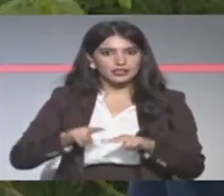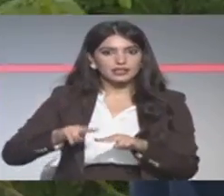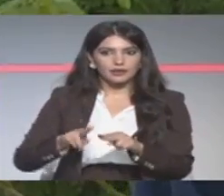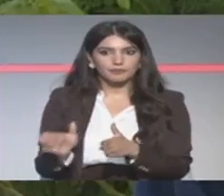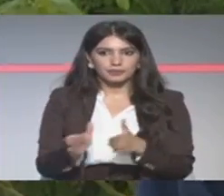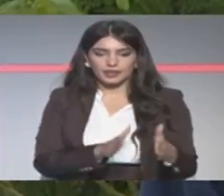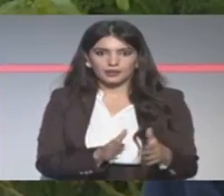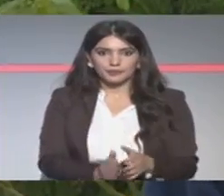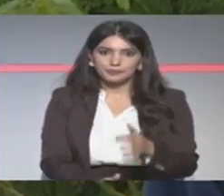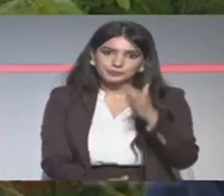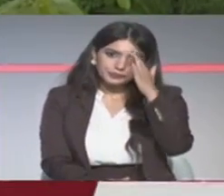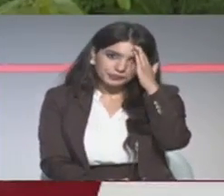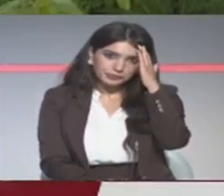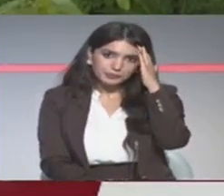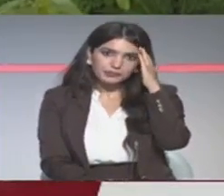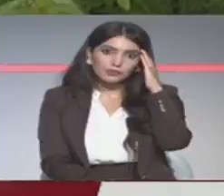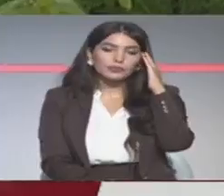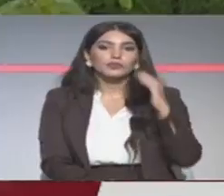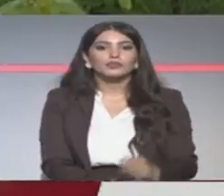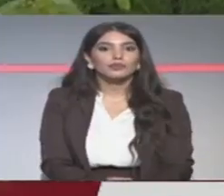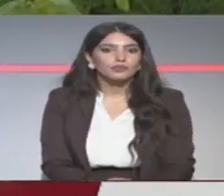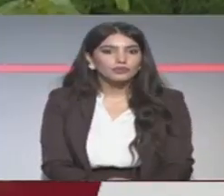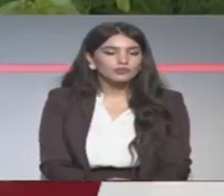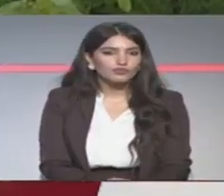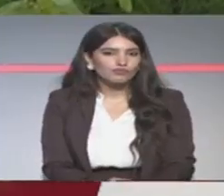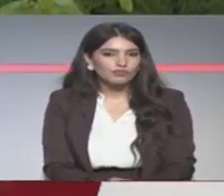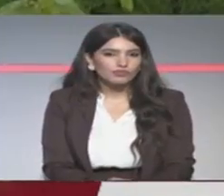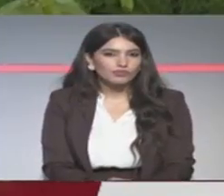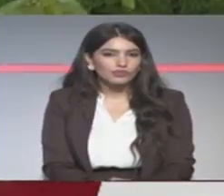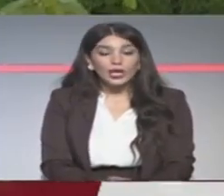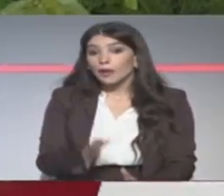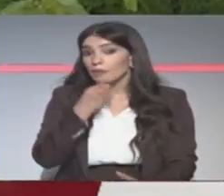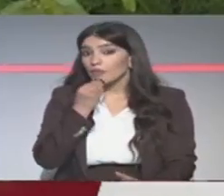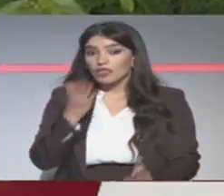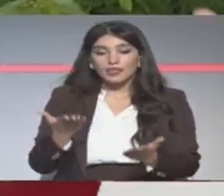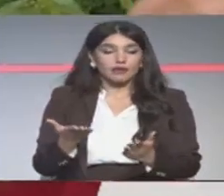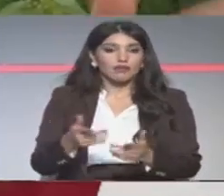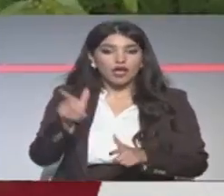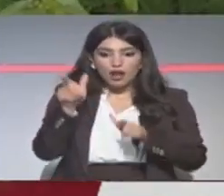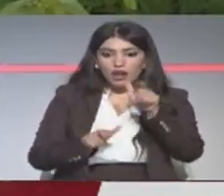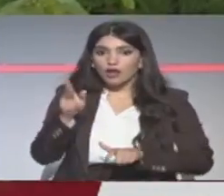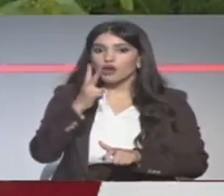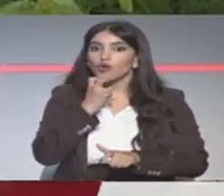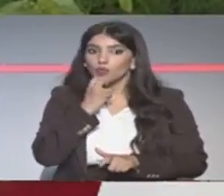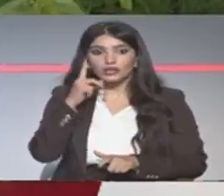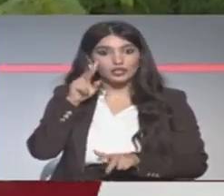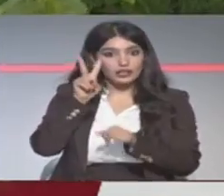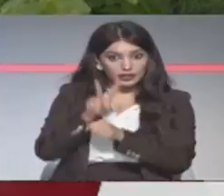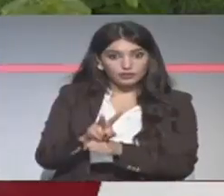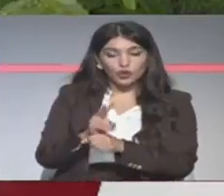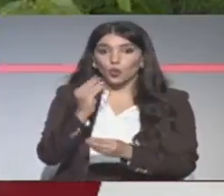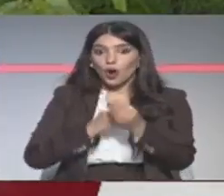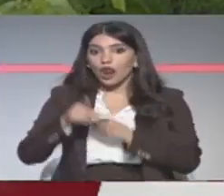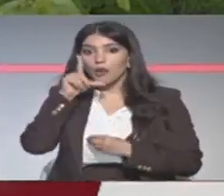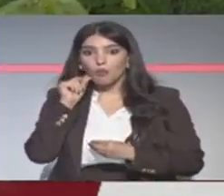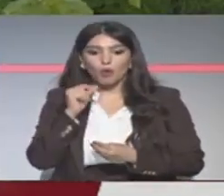ناجعين أكثر، باش سواء كان معناها المستهلك ولا الولي المسؤول عن المستهلك، نجم يكون الولي، نجم